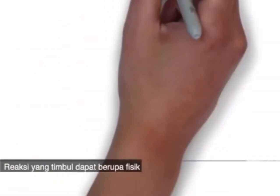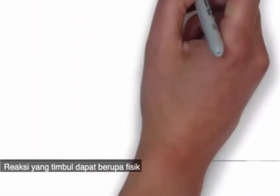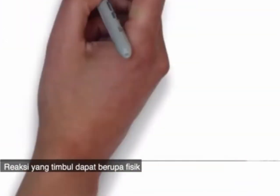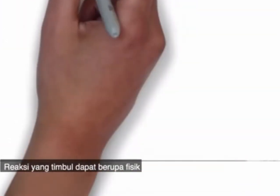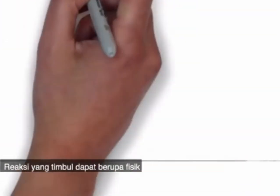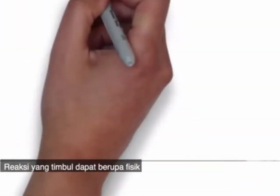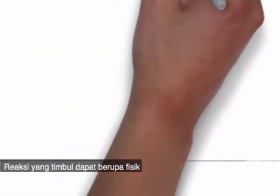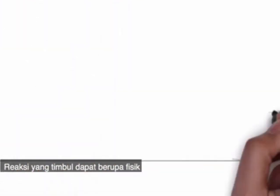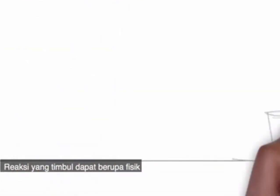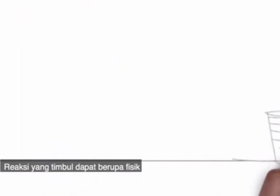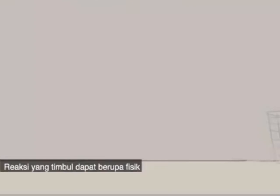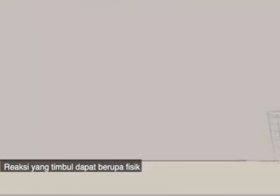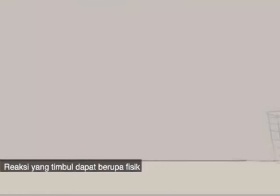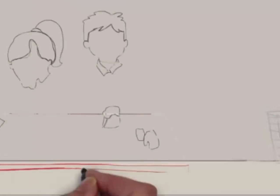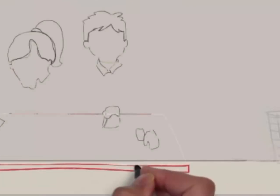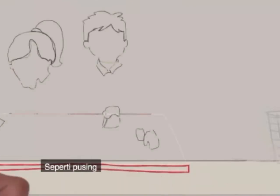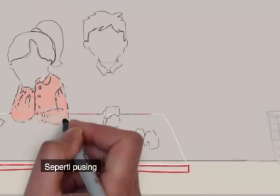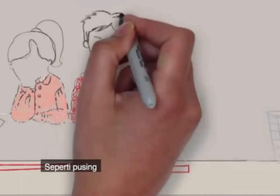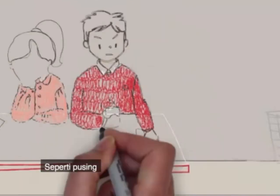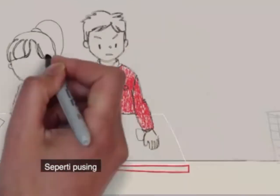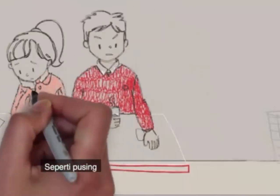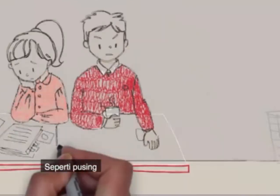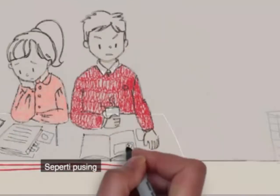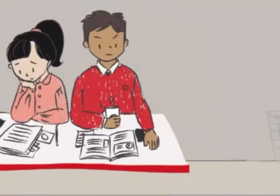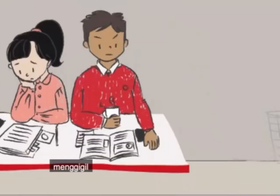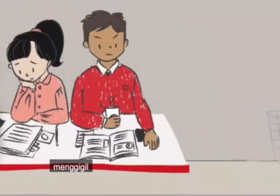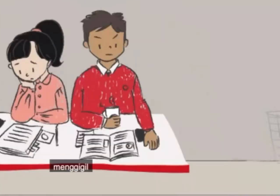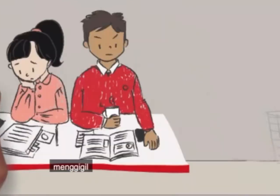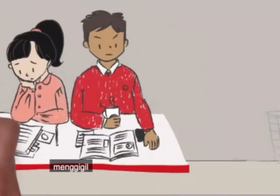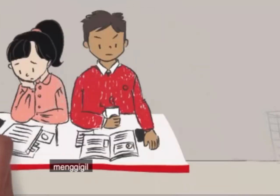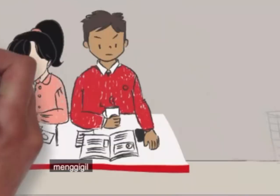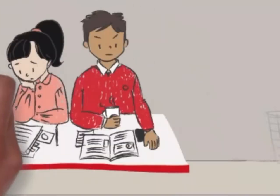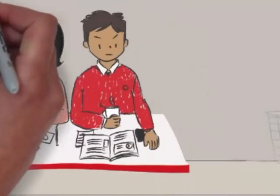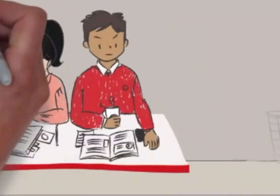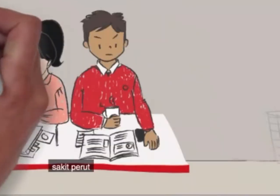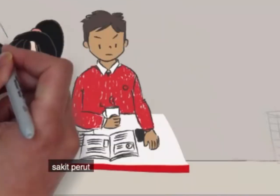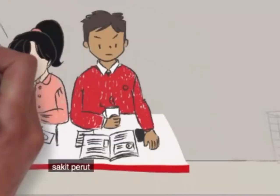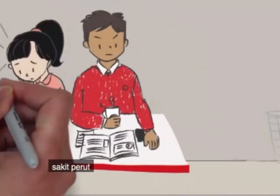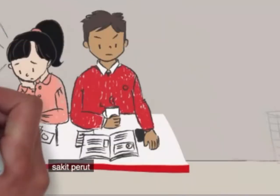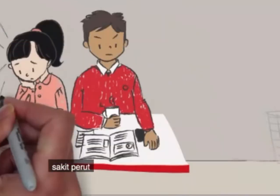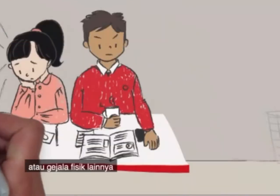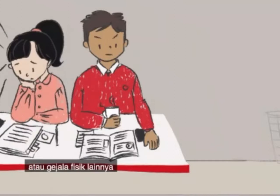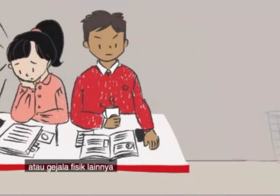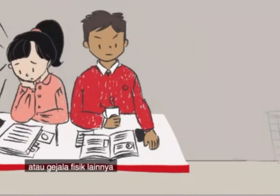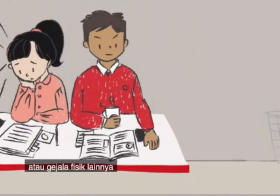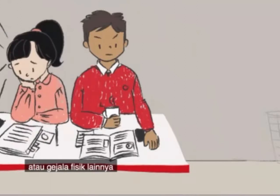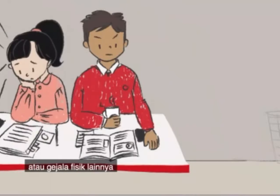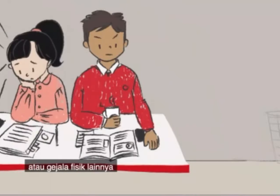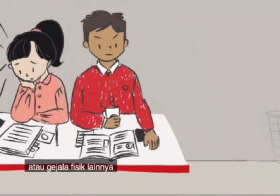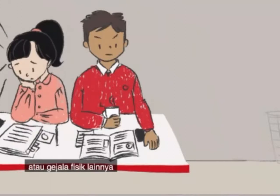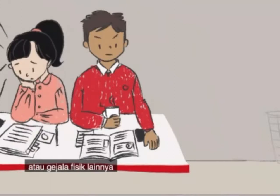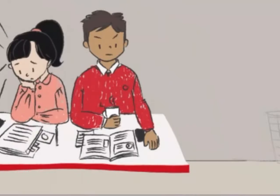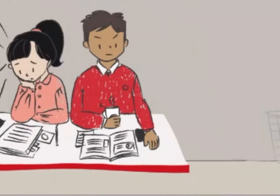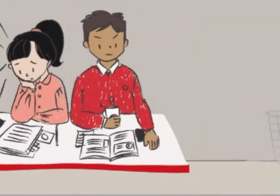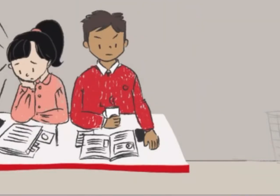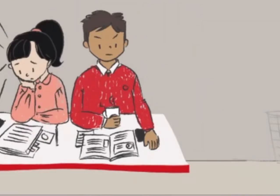Reaksi yang timbul dapat berupa fisik, seperti pusing, menggigil, sakit perut, atau gejala